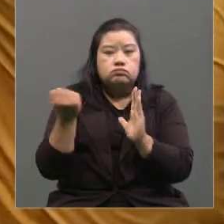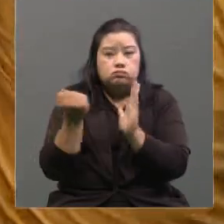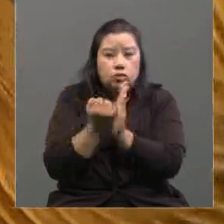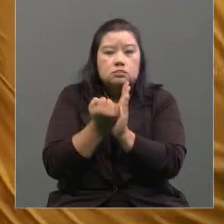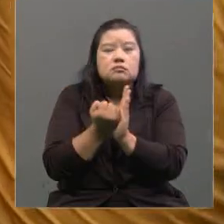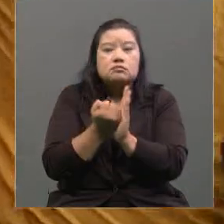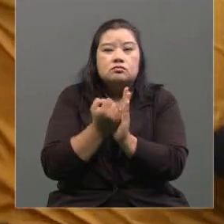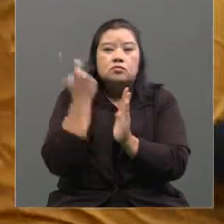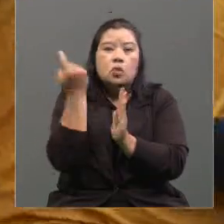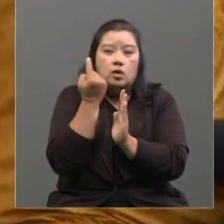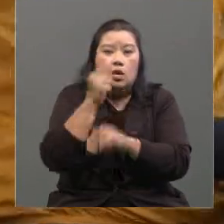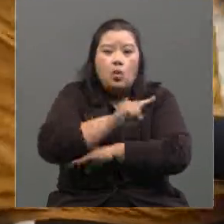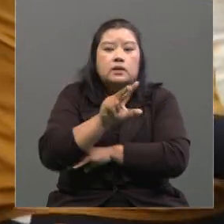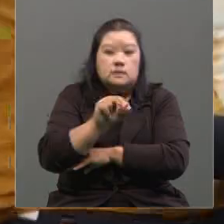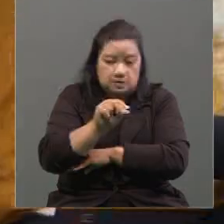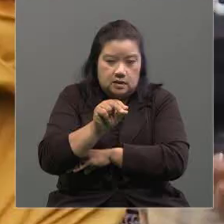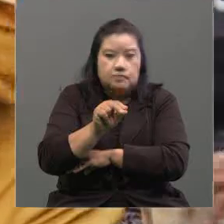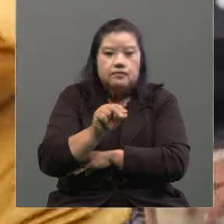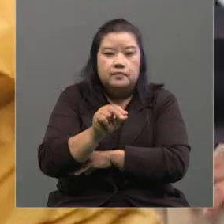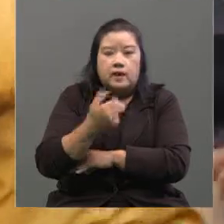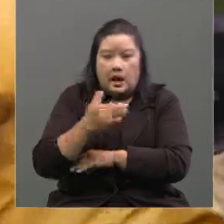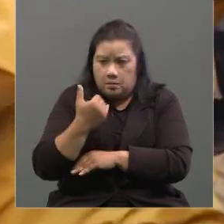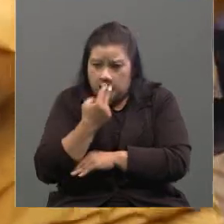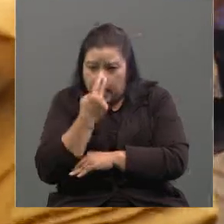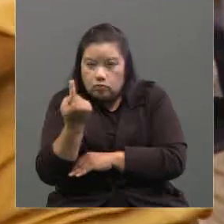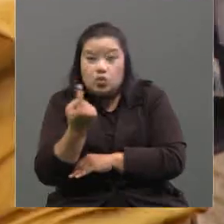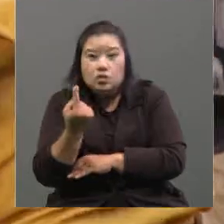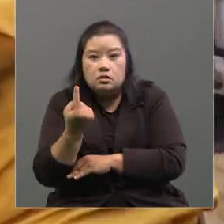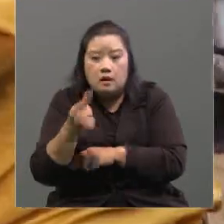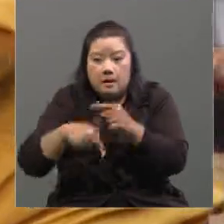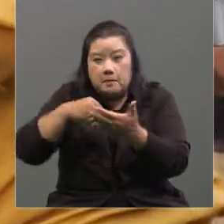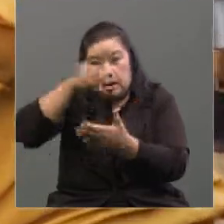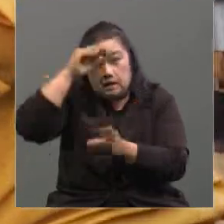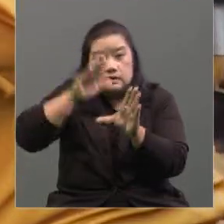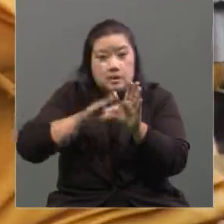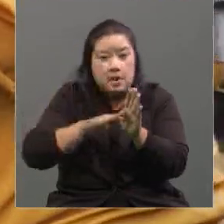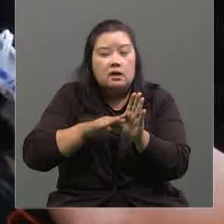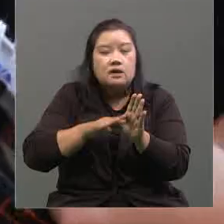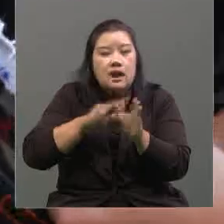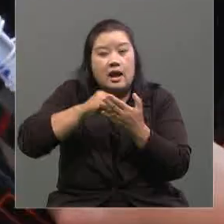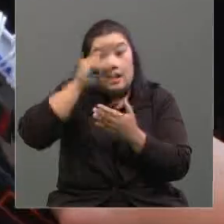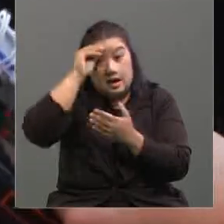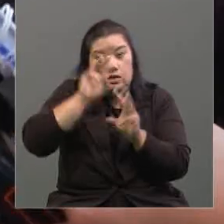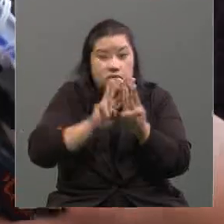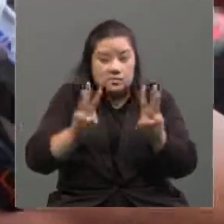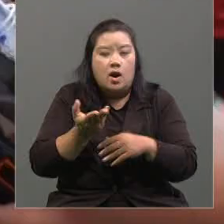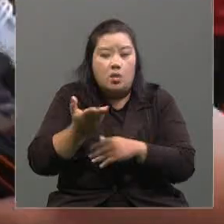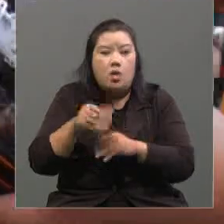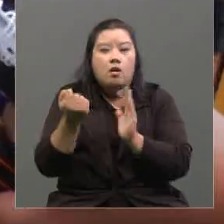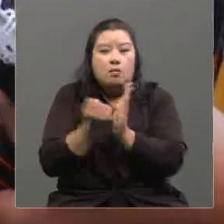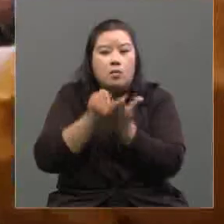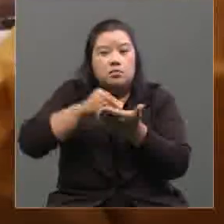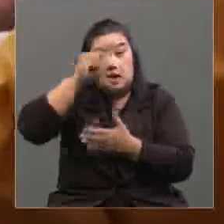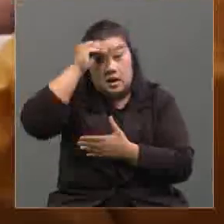วันเนี่ยมีบางส่วนก็มีวีซ่าประเภทอื่นมีคนนึงที่เป็นไปโรงเรียนออนไลน์กับมหาวิทยาลัยอะไรต่างๆก็ขอเป็นวีซ่านักเรียนเพื่อจะ